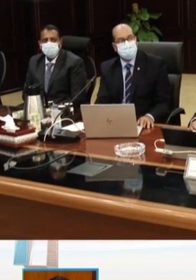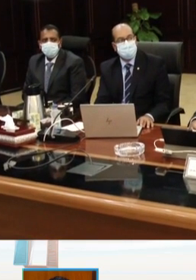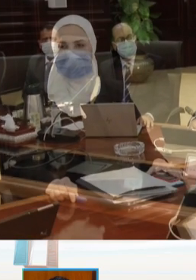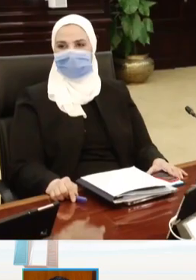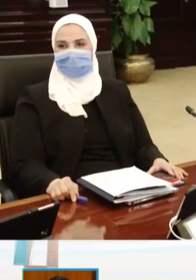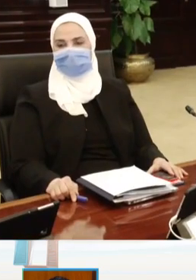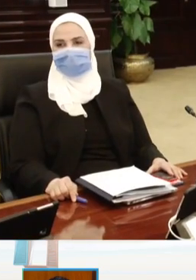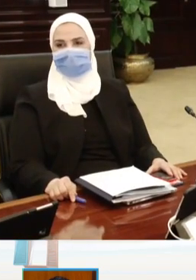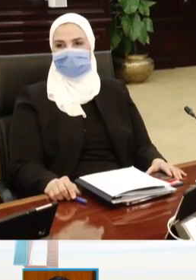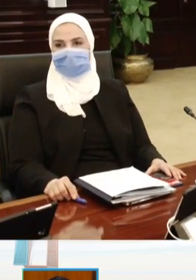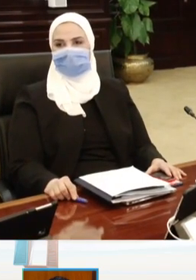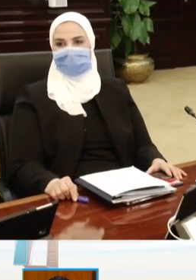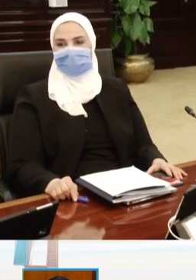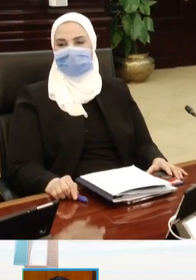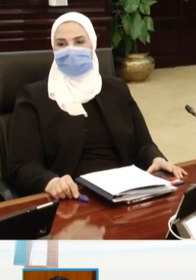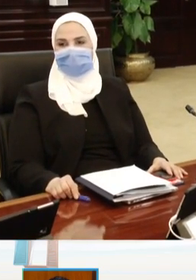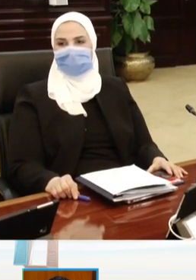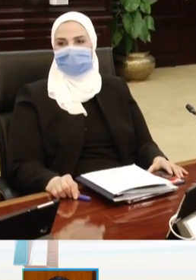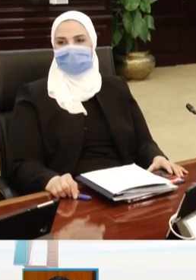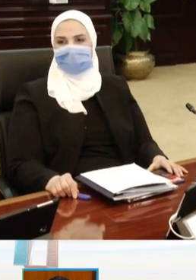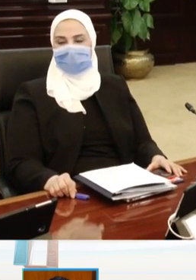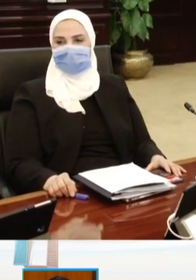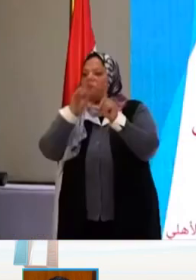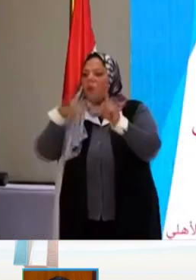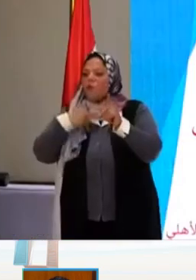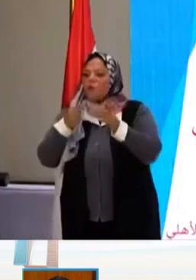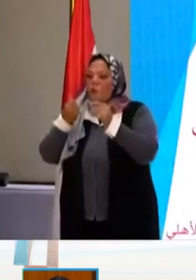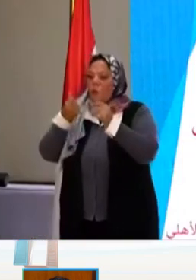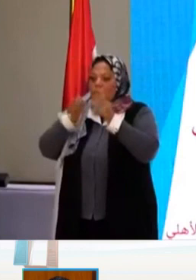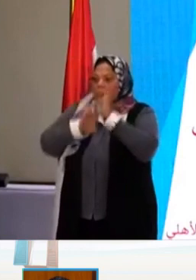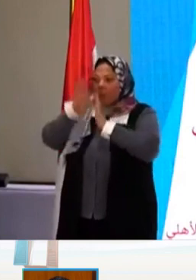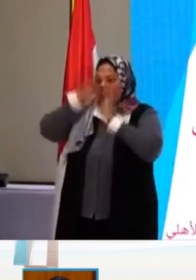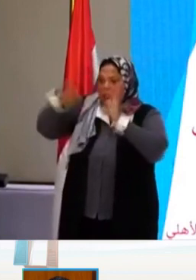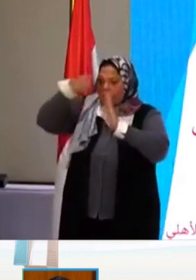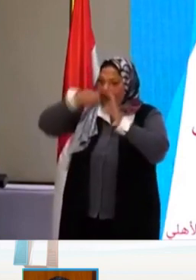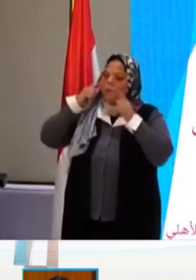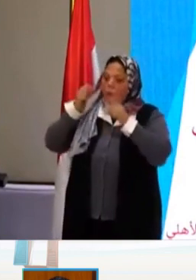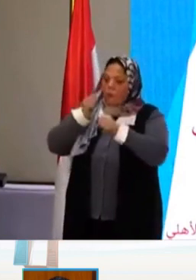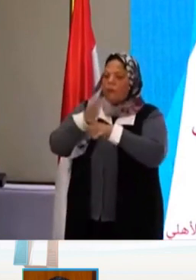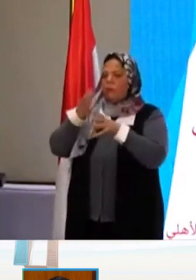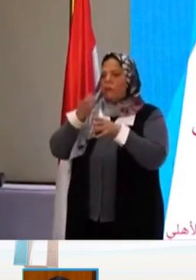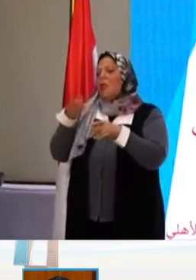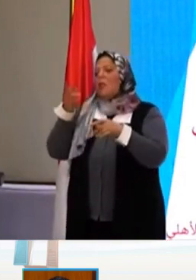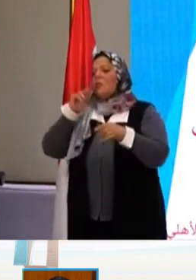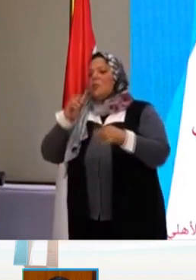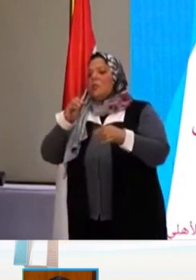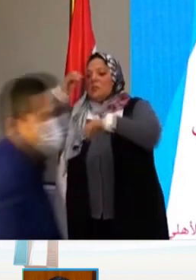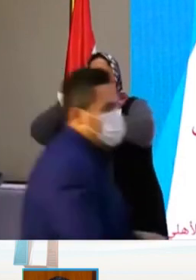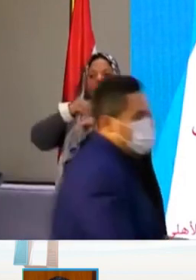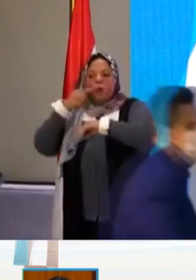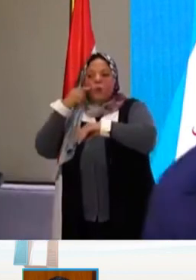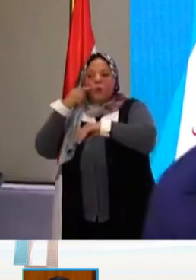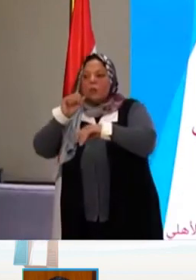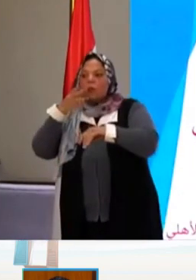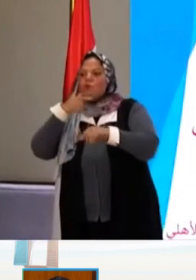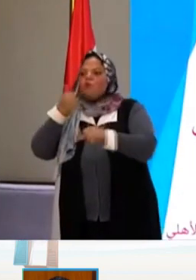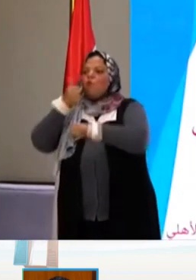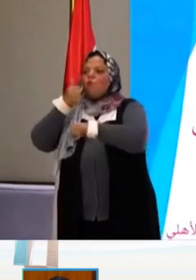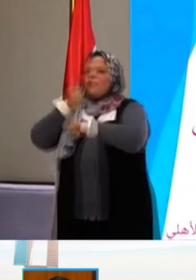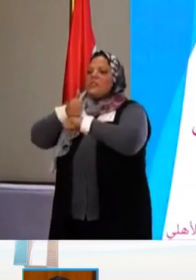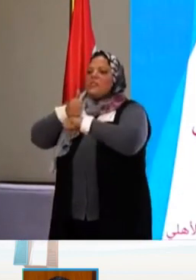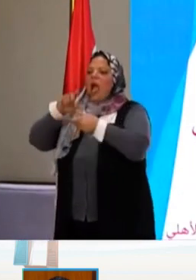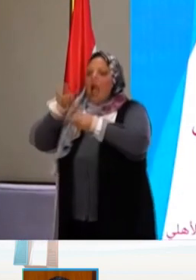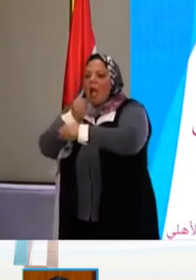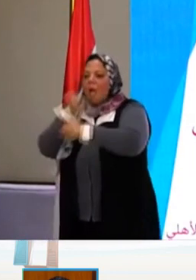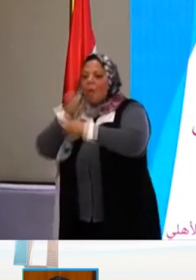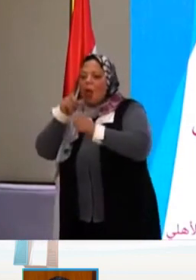كل المؤسسات كل الجمعيات الاهلية يجب عليها توفيق اوضاعها، يعني المسألة مش متعلقة مثلا بالقانون القديم ففي بعض المخالفات في جمعيات